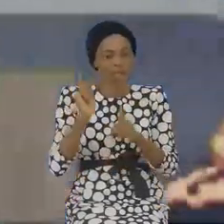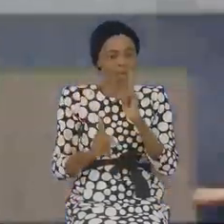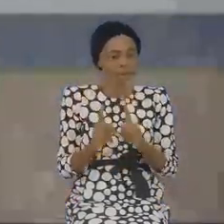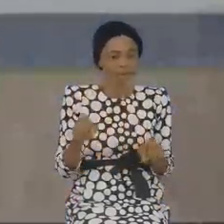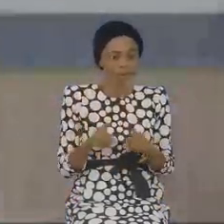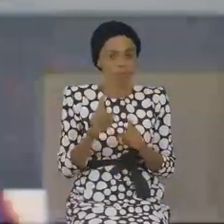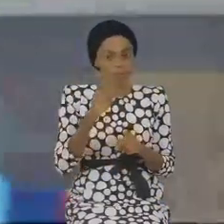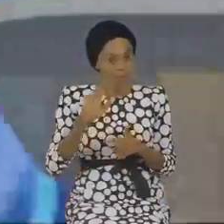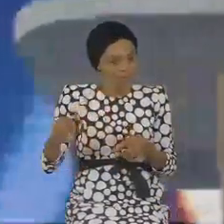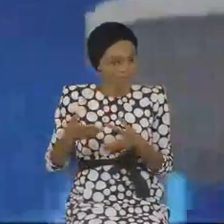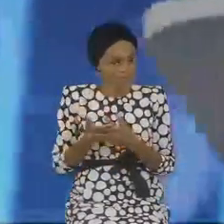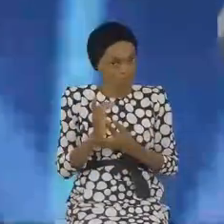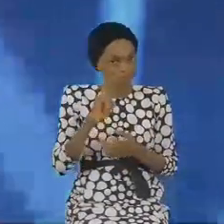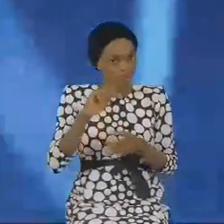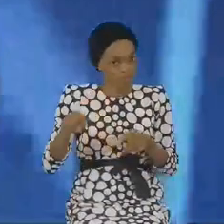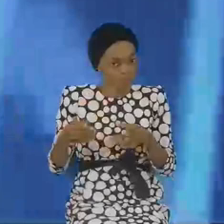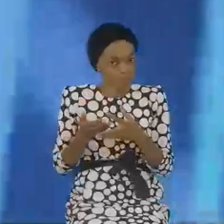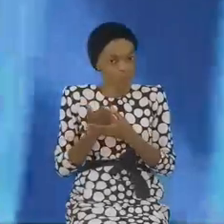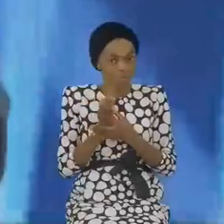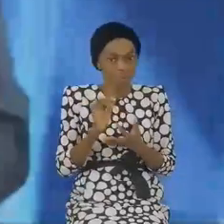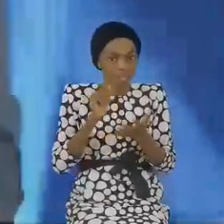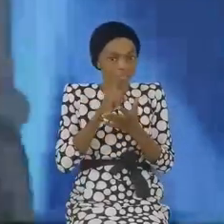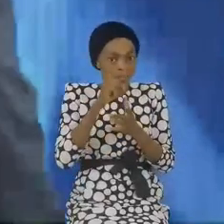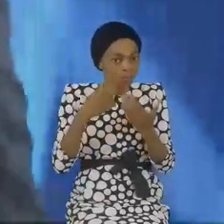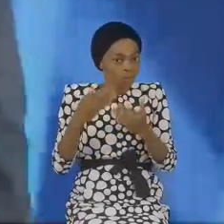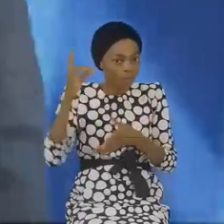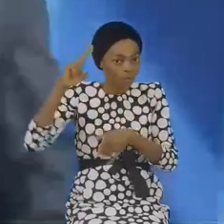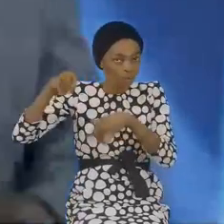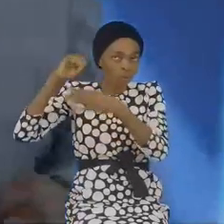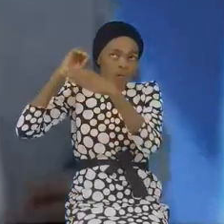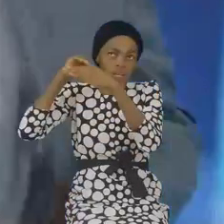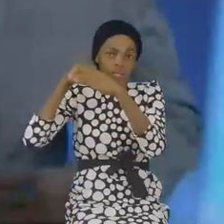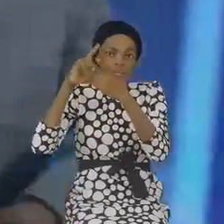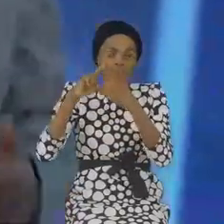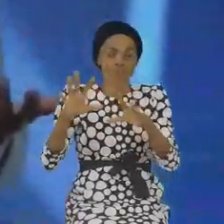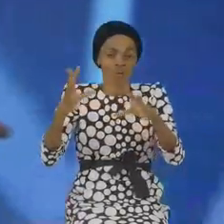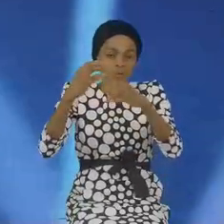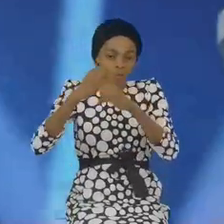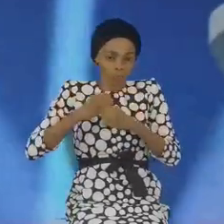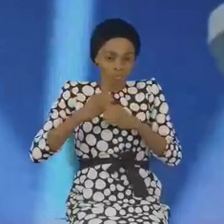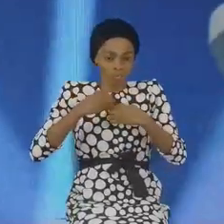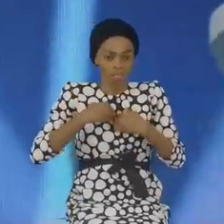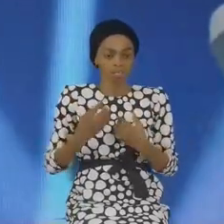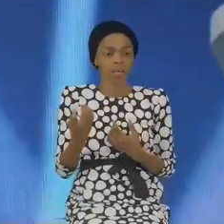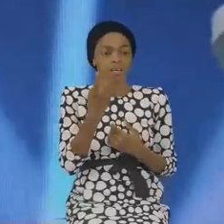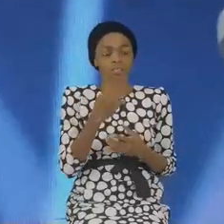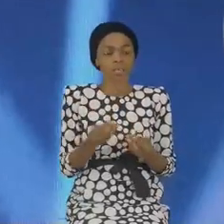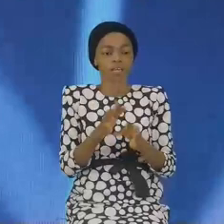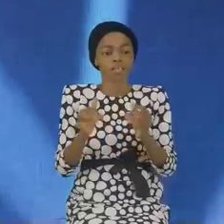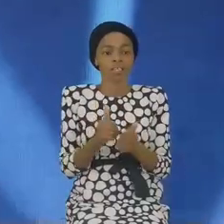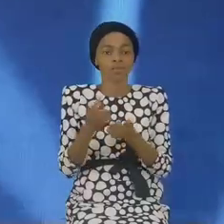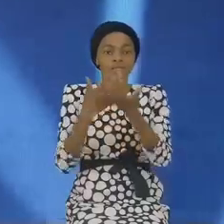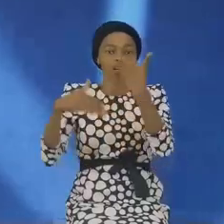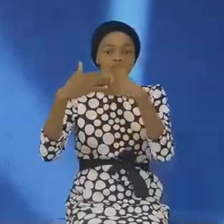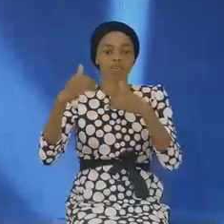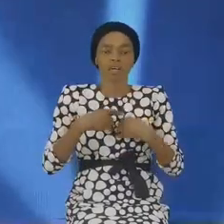temps, vous traversez, afin d'entrer et de posséder la terre que le Père Céleste a juré